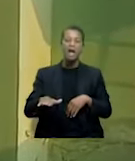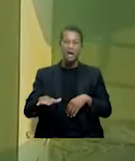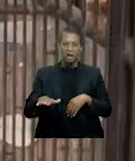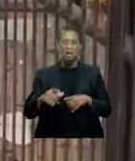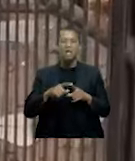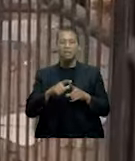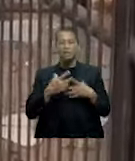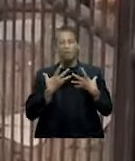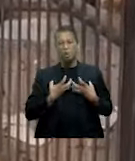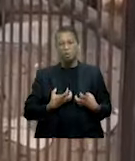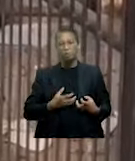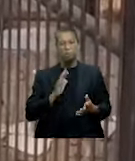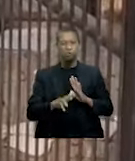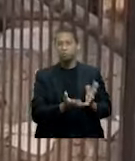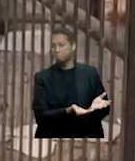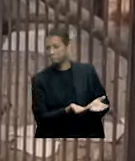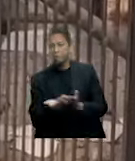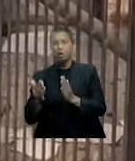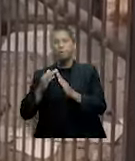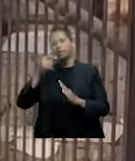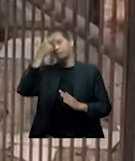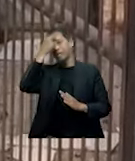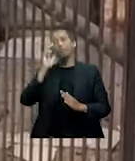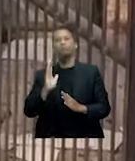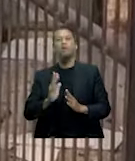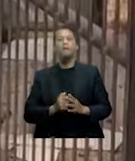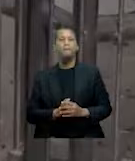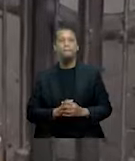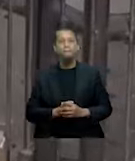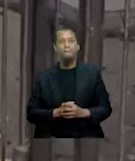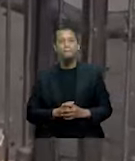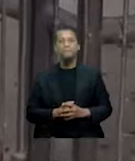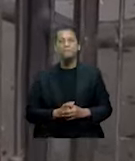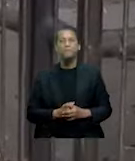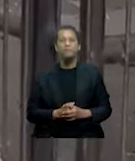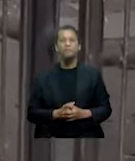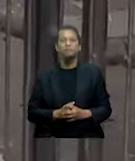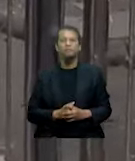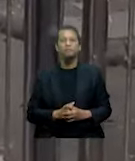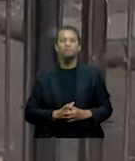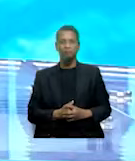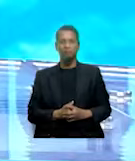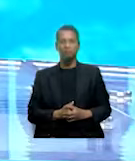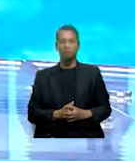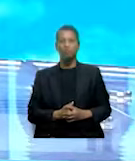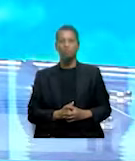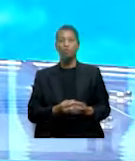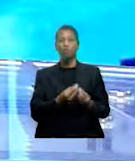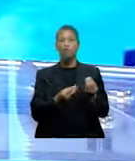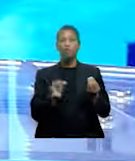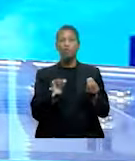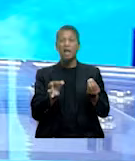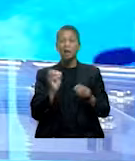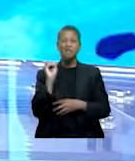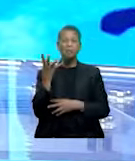dilarikan ke rumah sakit untuk dirawat. Dari Jakarta, Miftahul Ghani, iNews, melaporkan. Wali Kota Semarang,